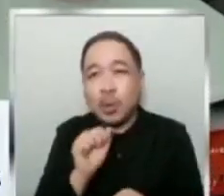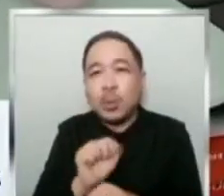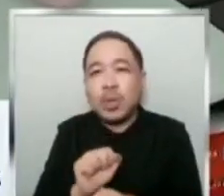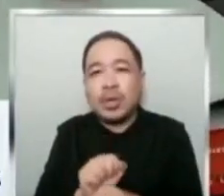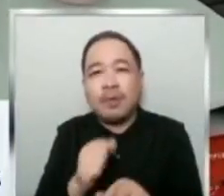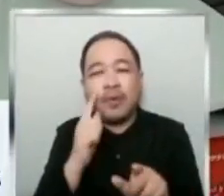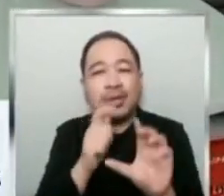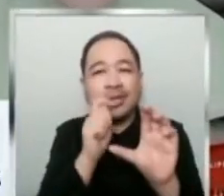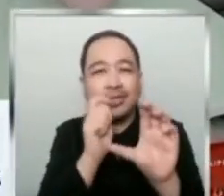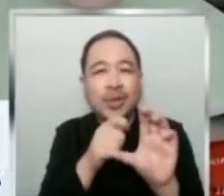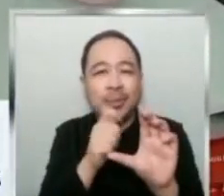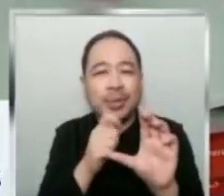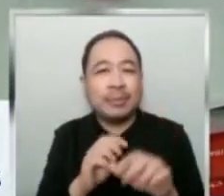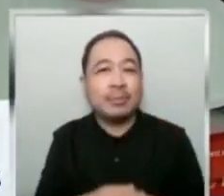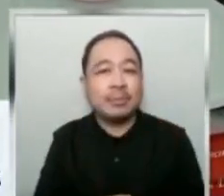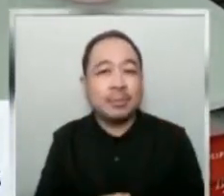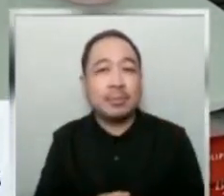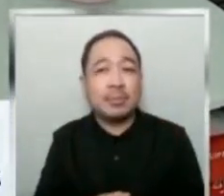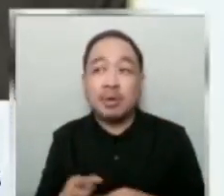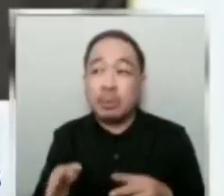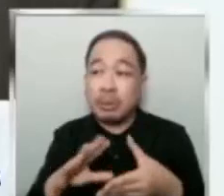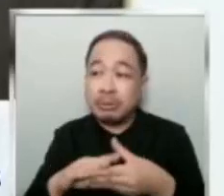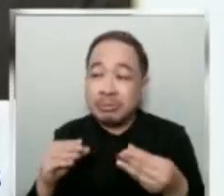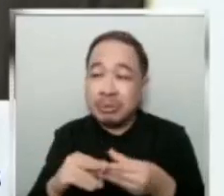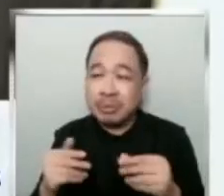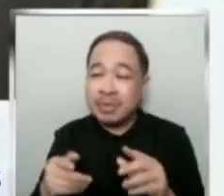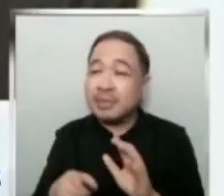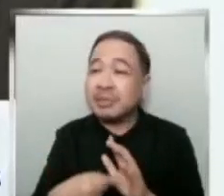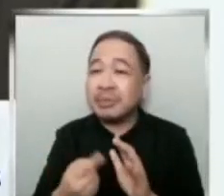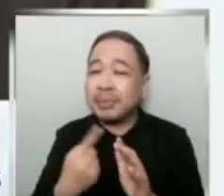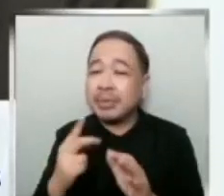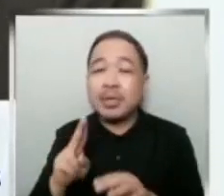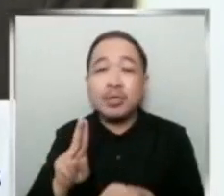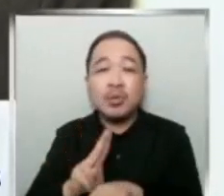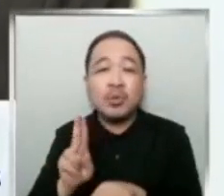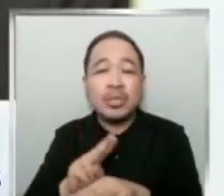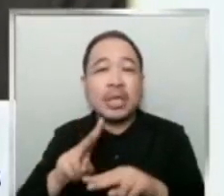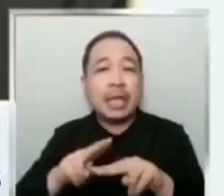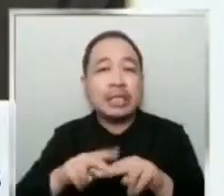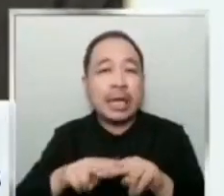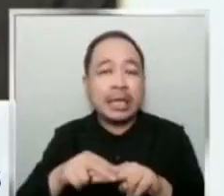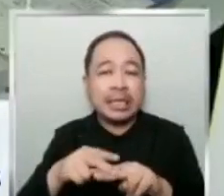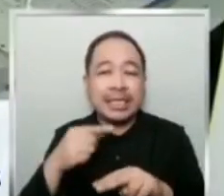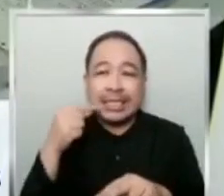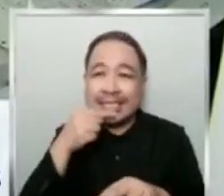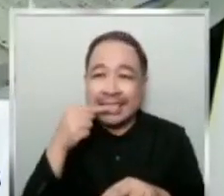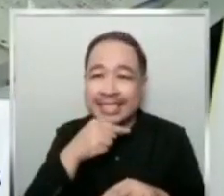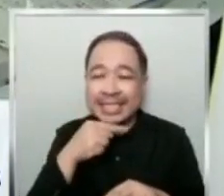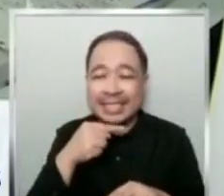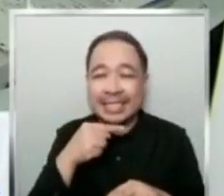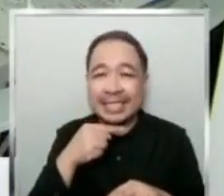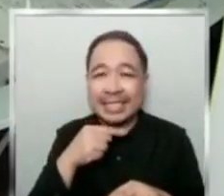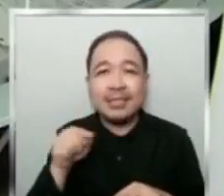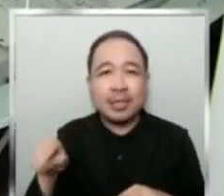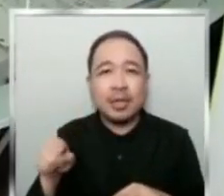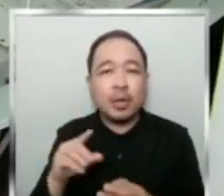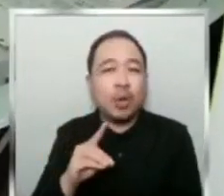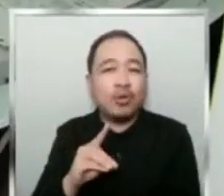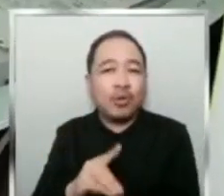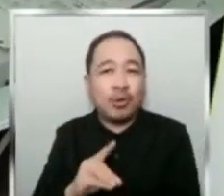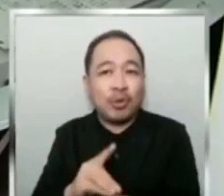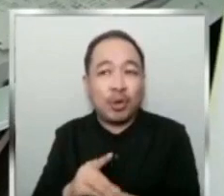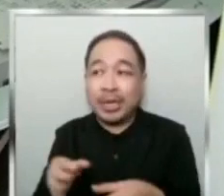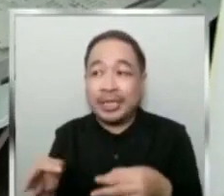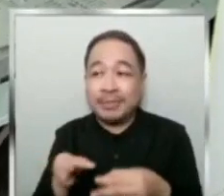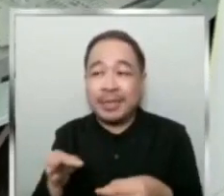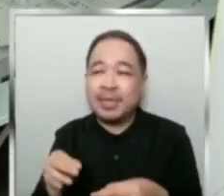asin ang ipinanglilinis niya ng ngipin. Ayon sa dentistang si Dr. James Olivar, poor hygiene ang